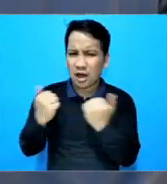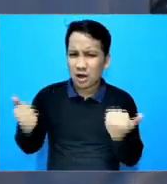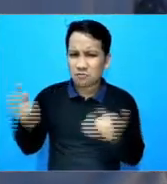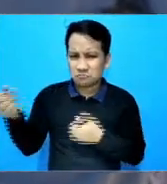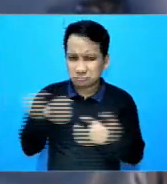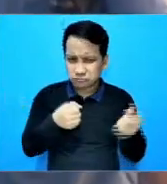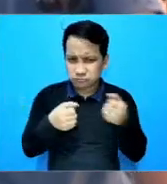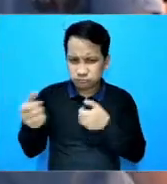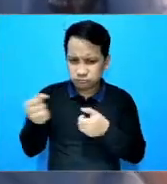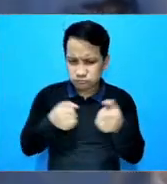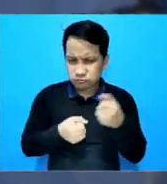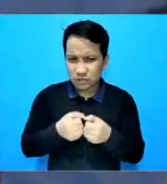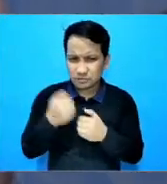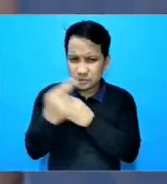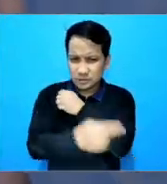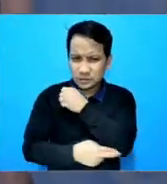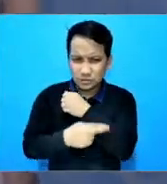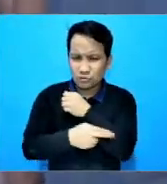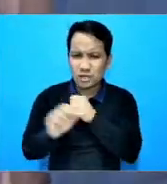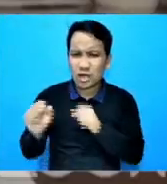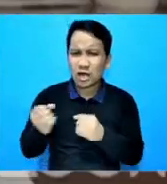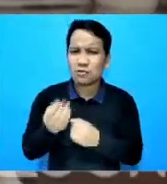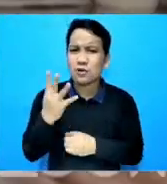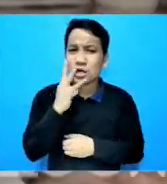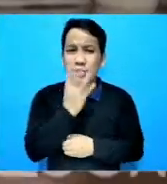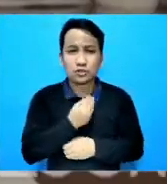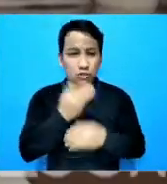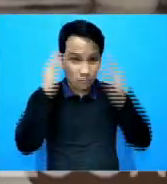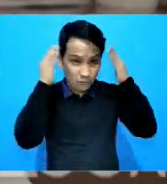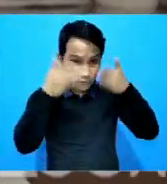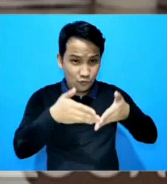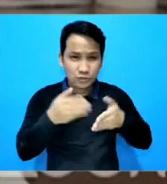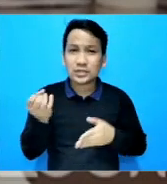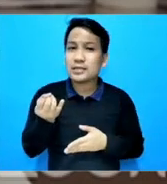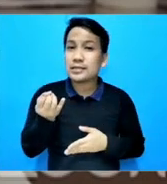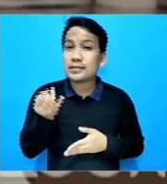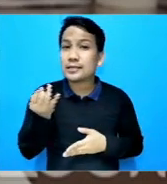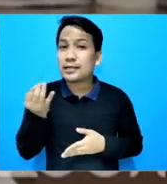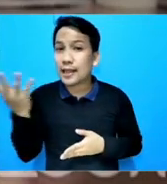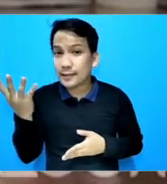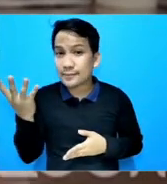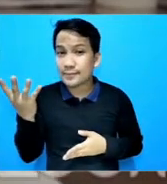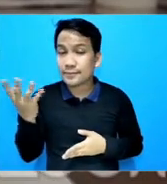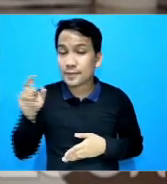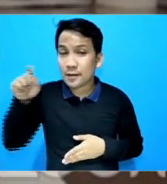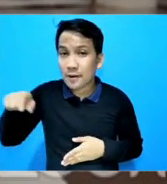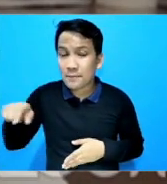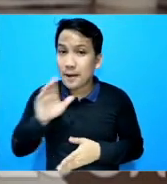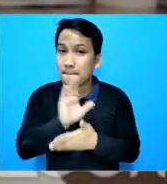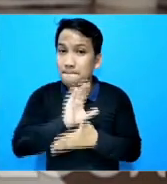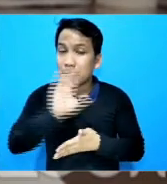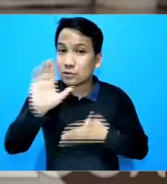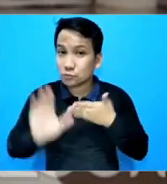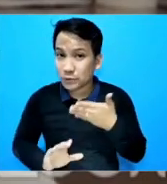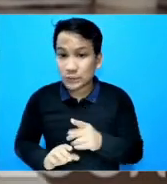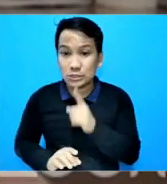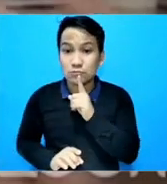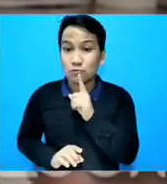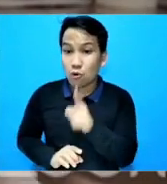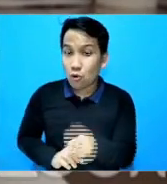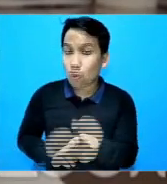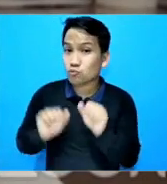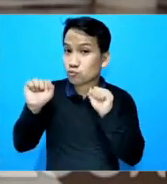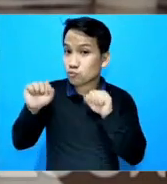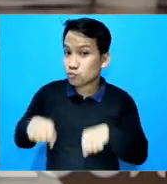region linggo-linggo, sino dapat pinofocusan, ilan dapat para makakuha tayo ng complete picture of what's happening in the country when